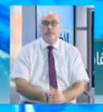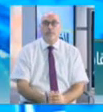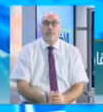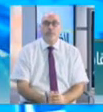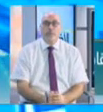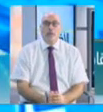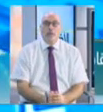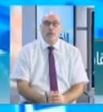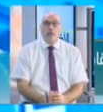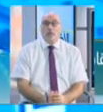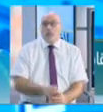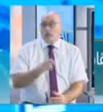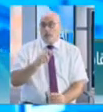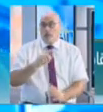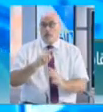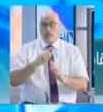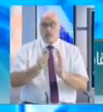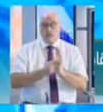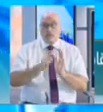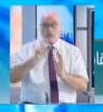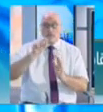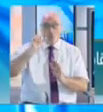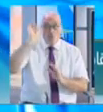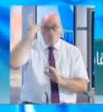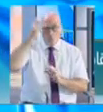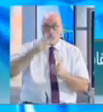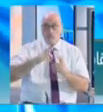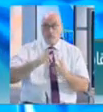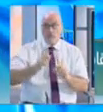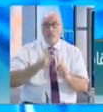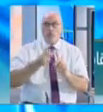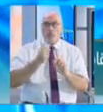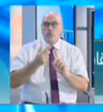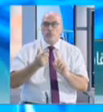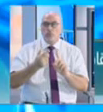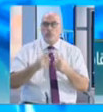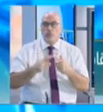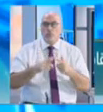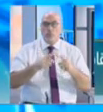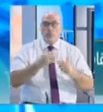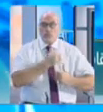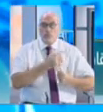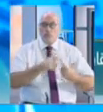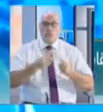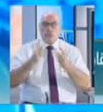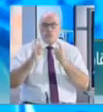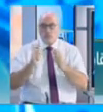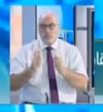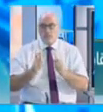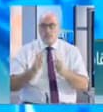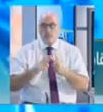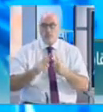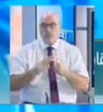و56-900-1000، وهي إحدى المحطات الفاصلة في تاريخ الثورة التحريرية المضفرة على الصعيدين العسكري والسياسي.